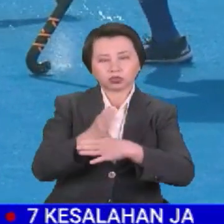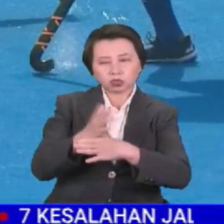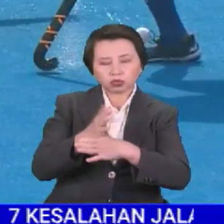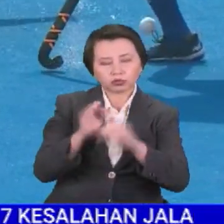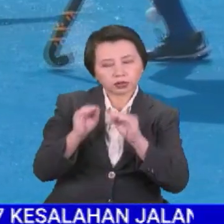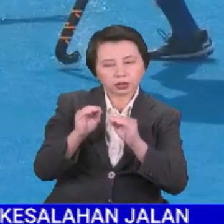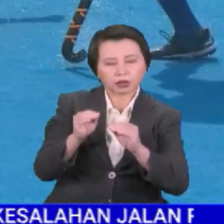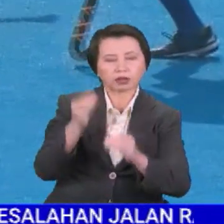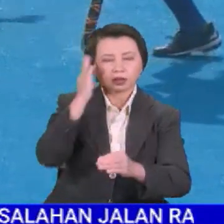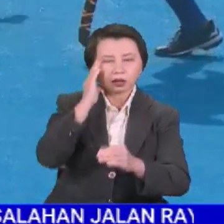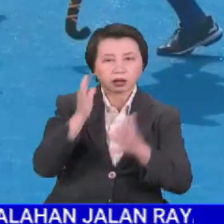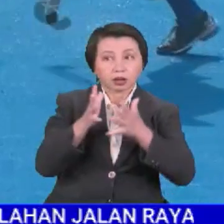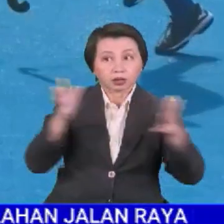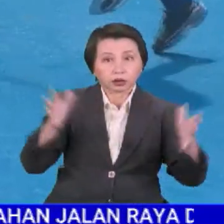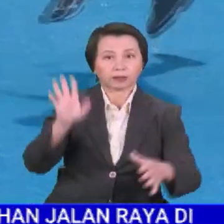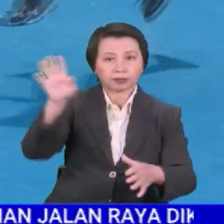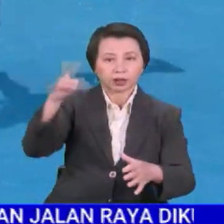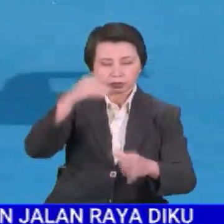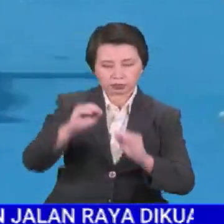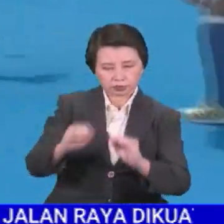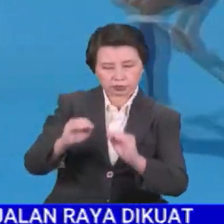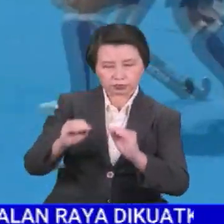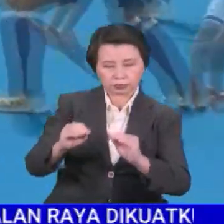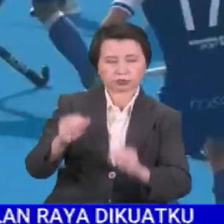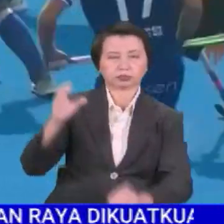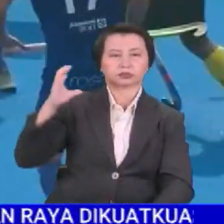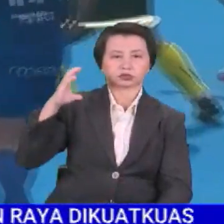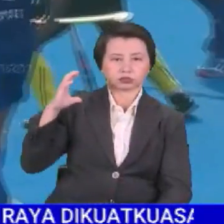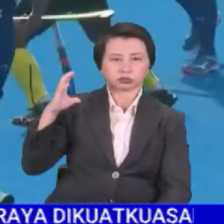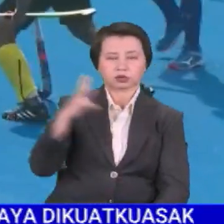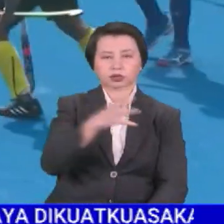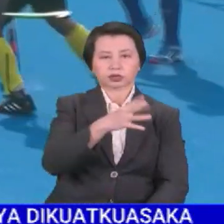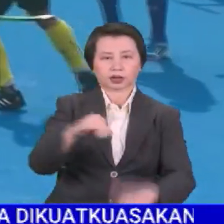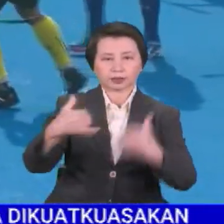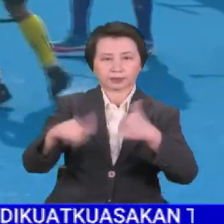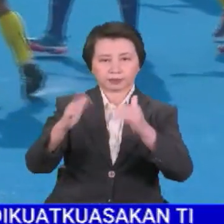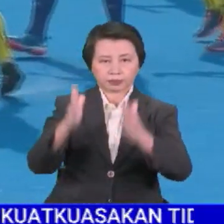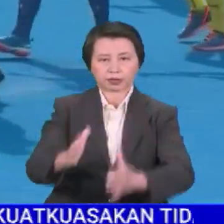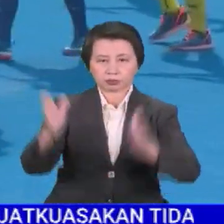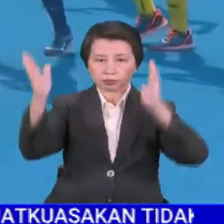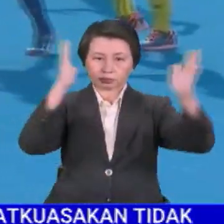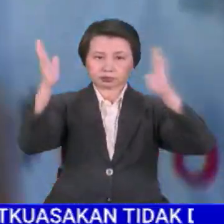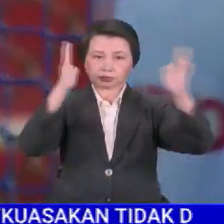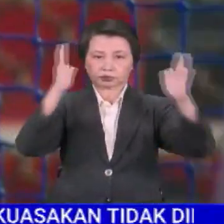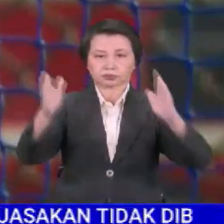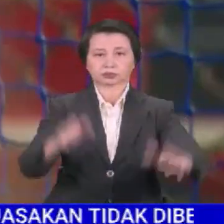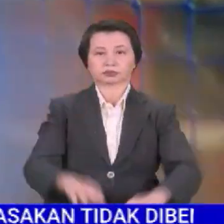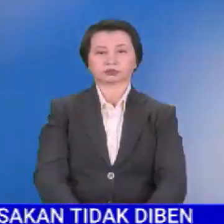dan pengetahuan luas mereka kepada barisan kejurulatihan serta pemain negara.